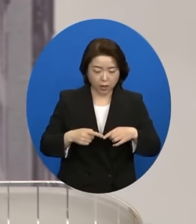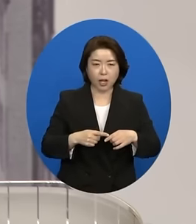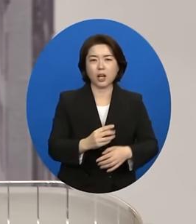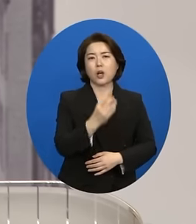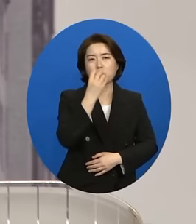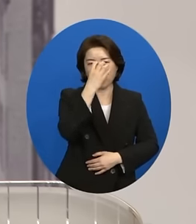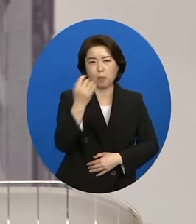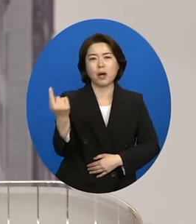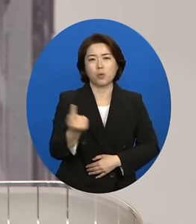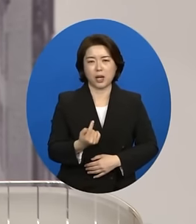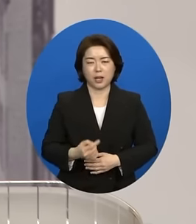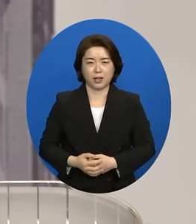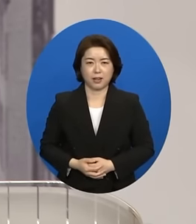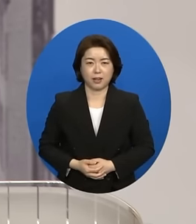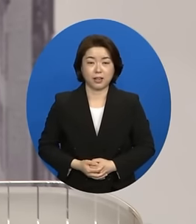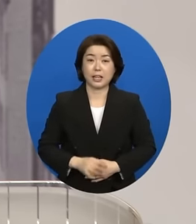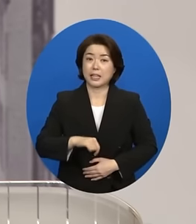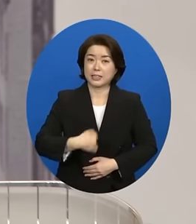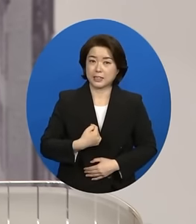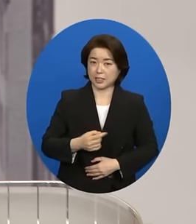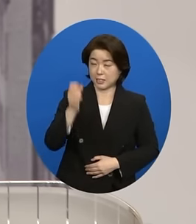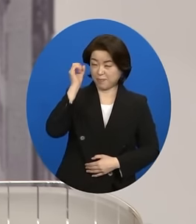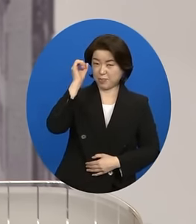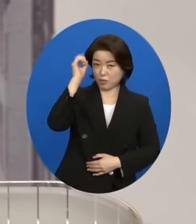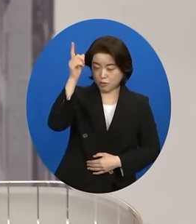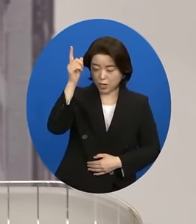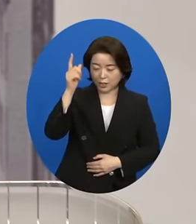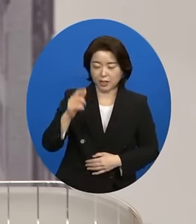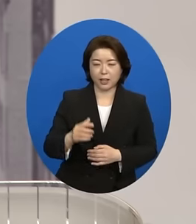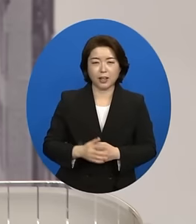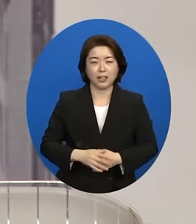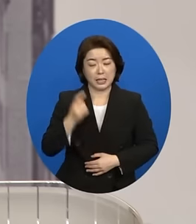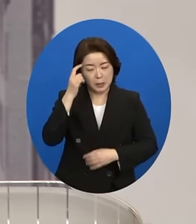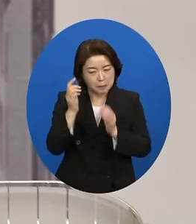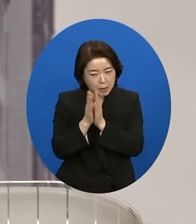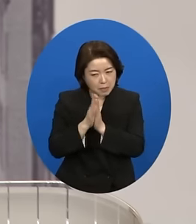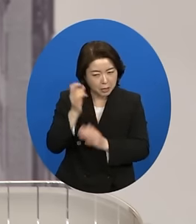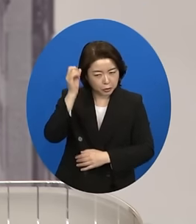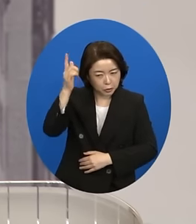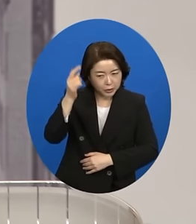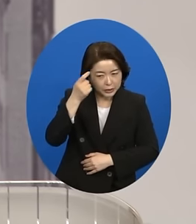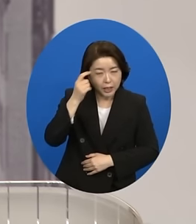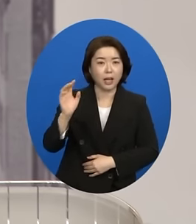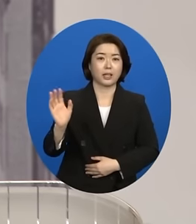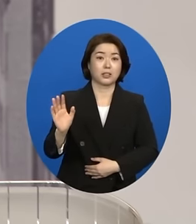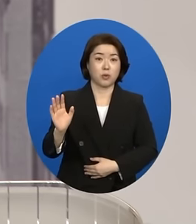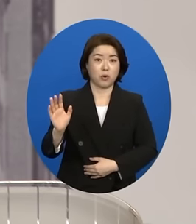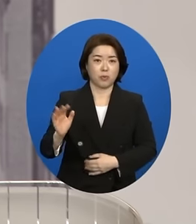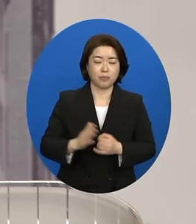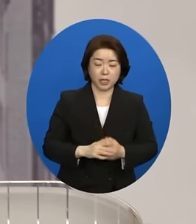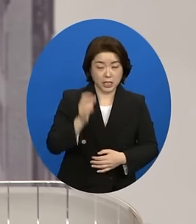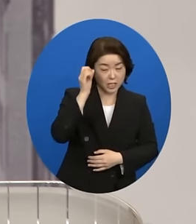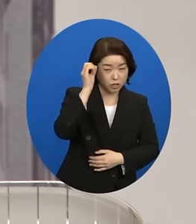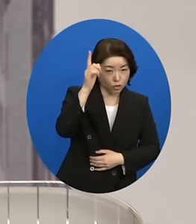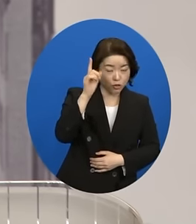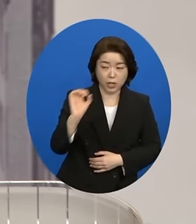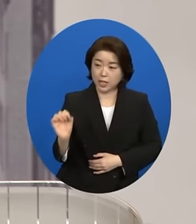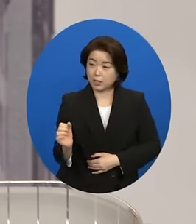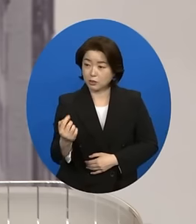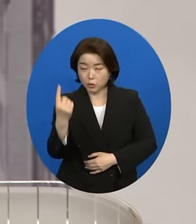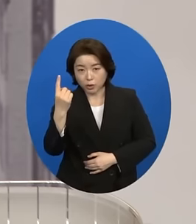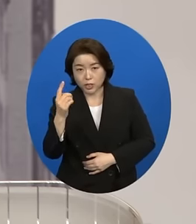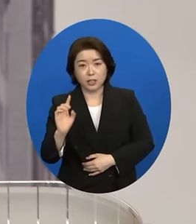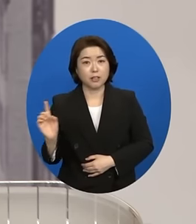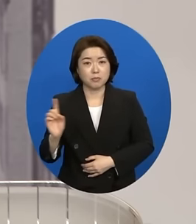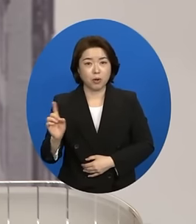죄는 자신이 유능하다, 스스로 유능하다고 여긴 것이 아니라 이 유능함의 근원이